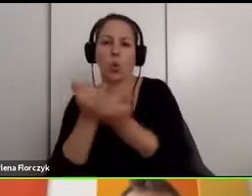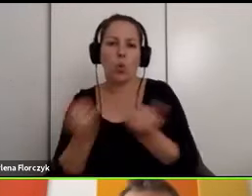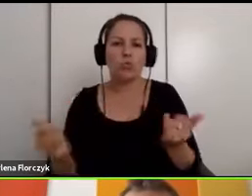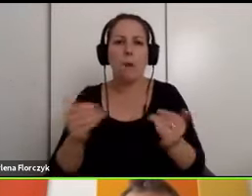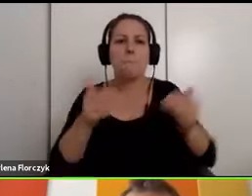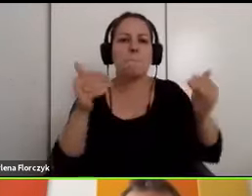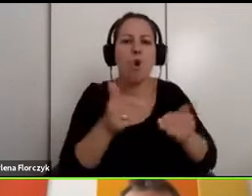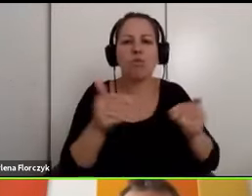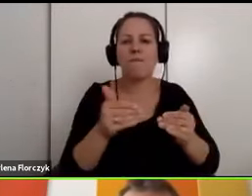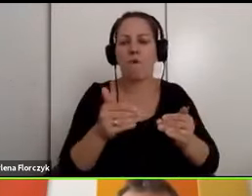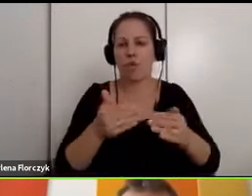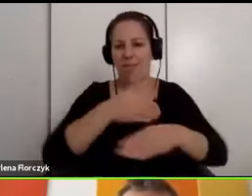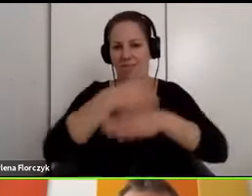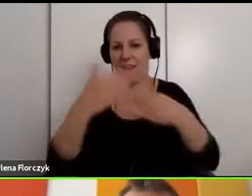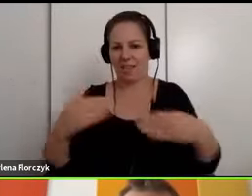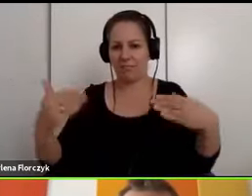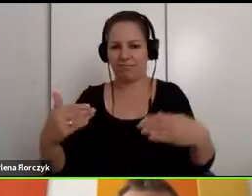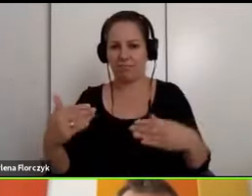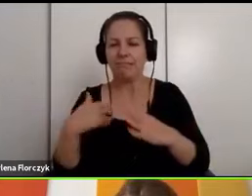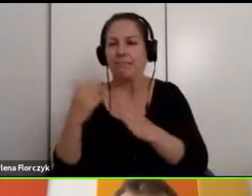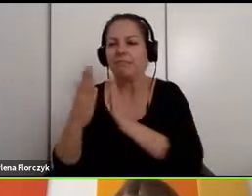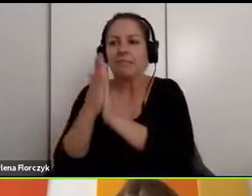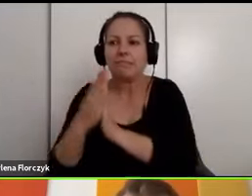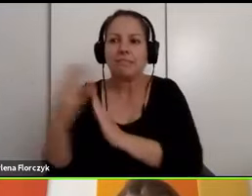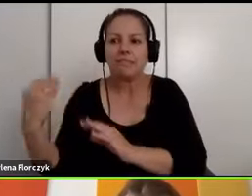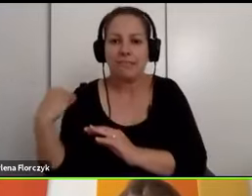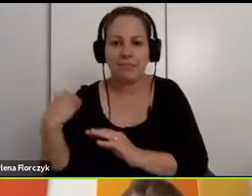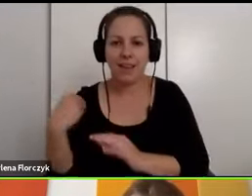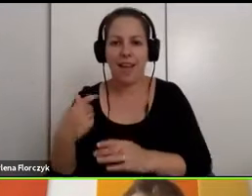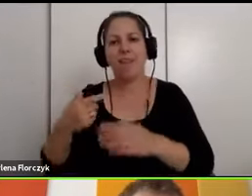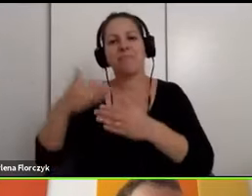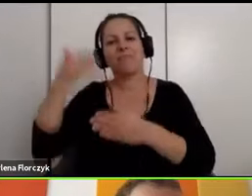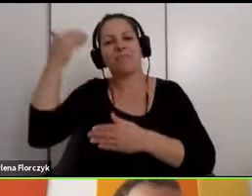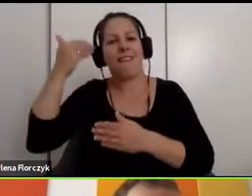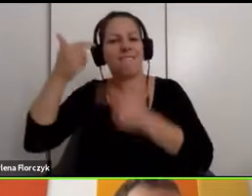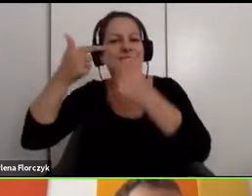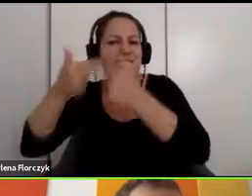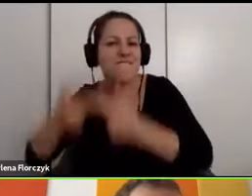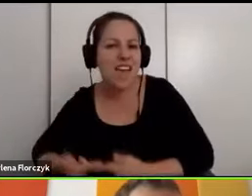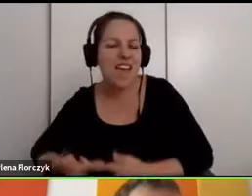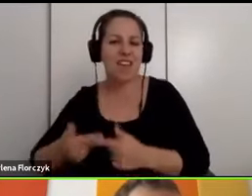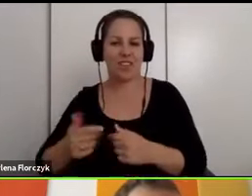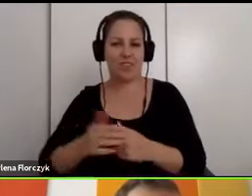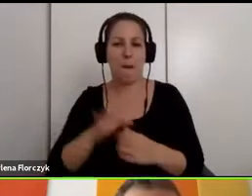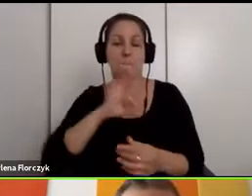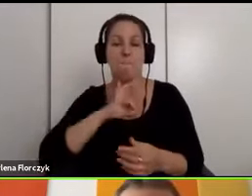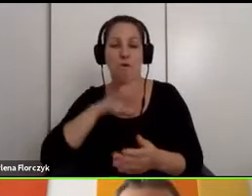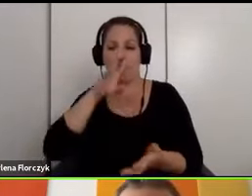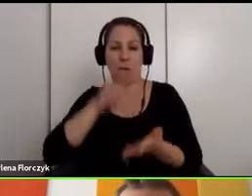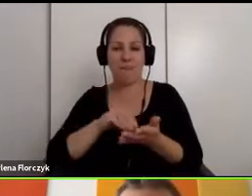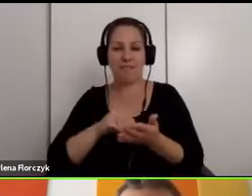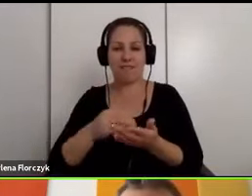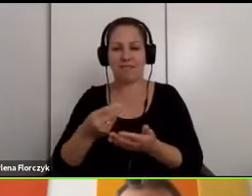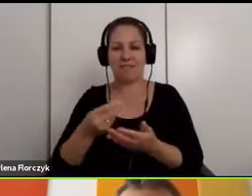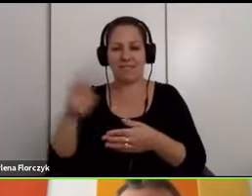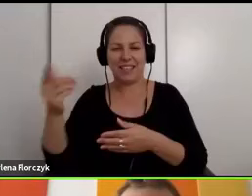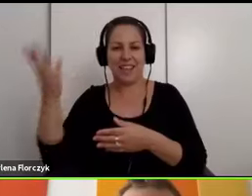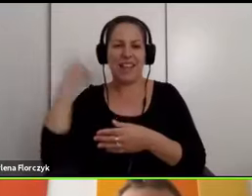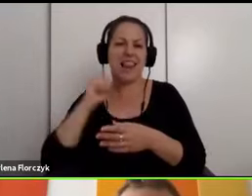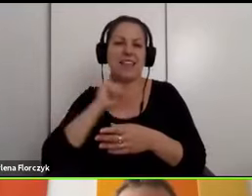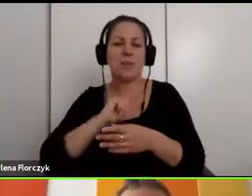możliwości teatralne. Proszono mnie o jakieś właśnie recytacje. Moim takim doświadczeniem na przykład licealnym to są właśnie